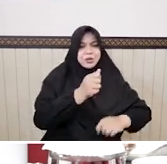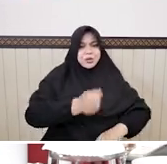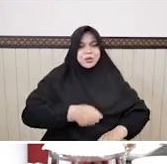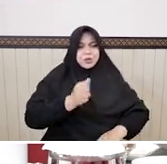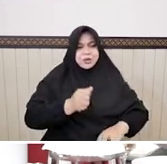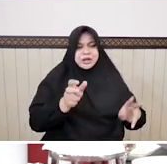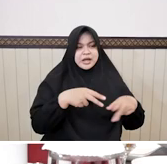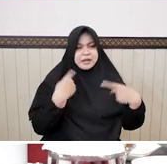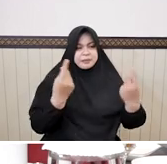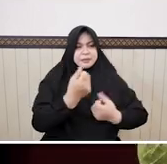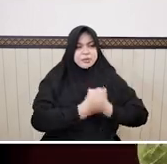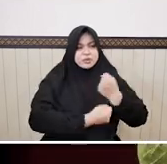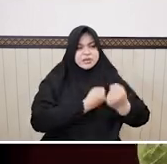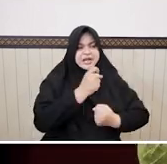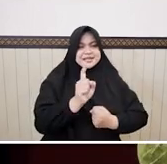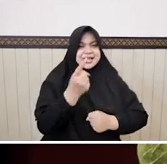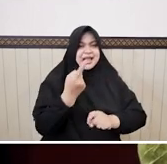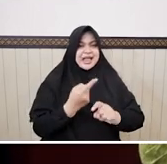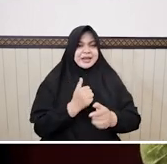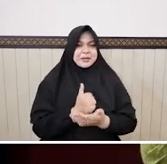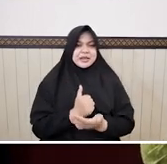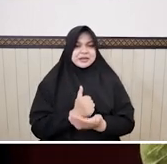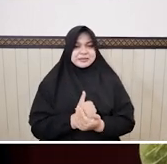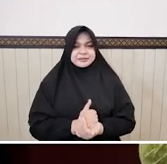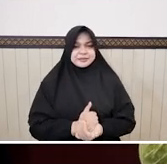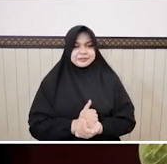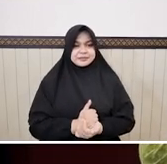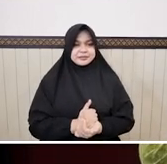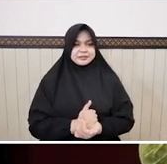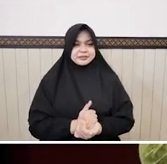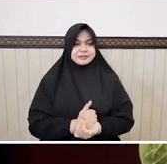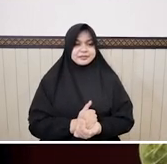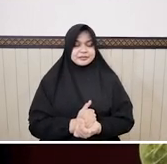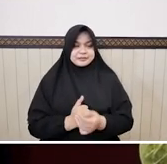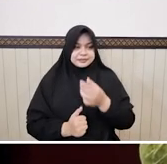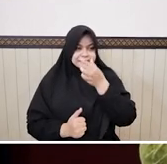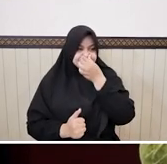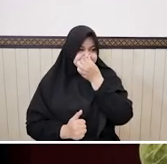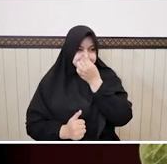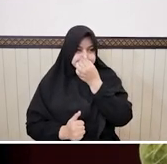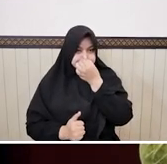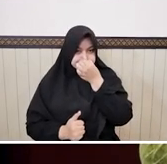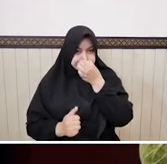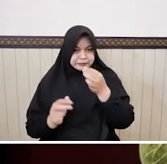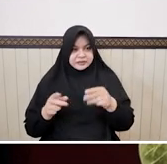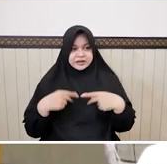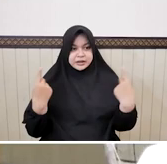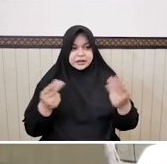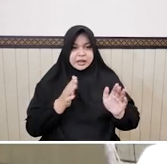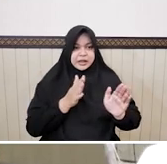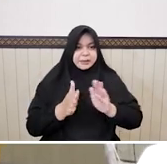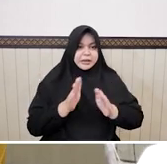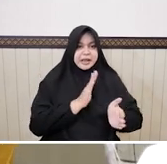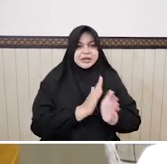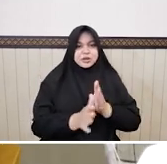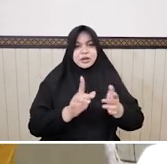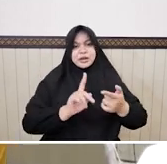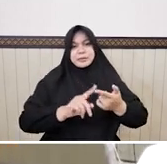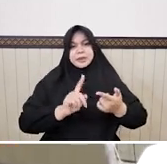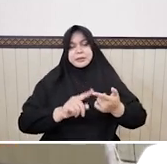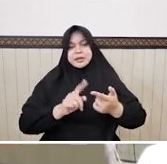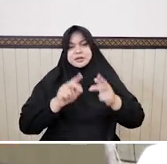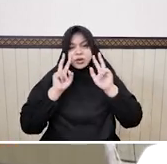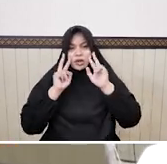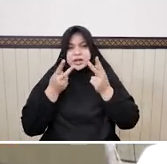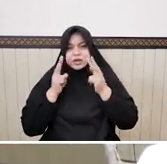kami berusaha sekali karena memang nanti begini bapak yang kita hadapi adalah langsung rekan-rekan kami atau